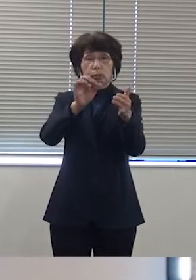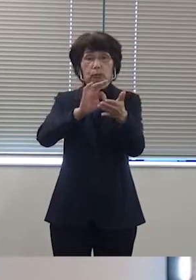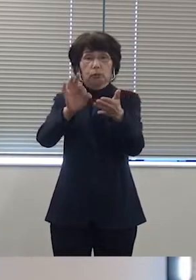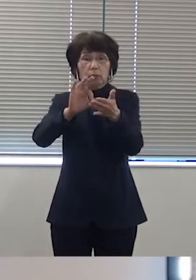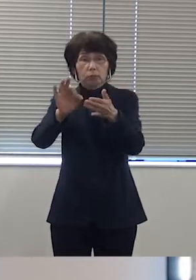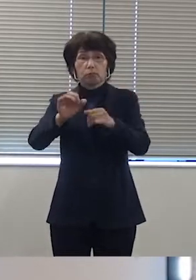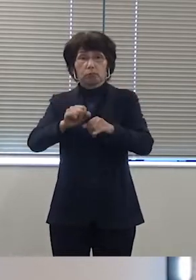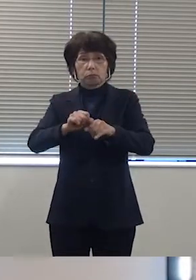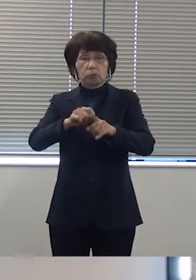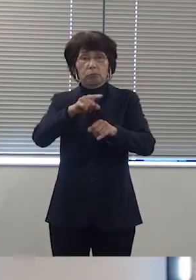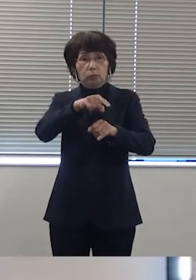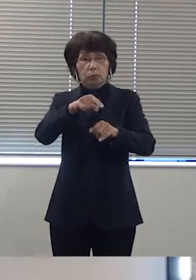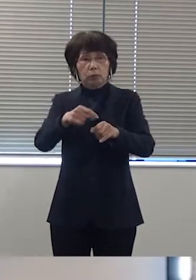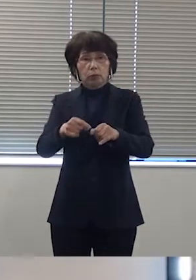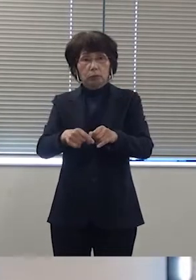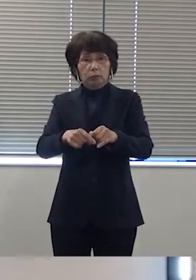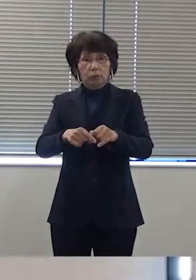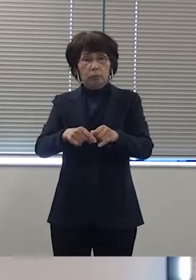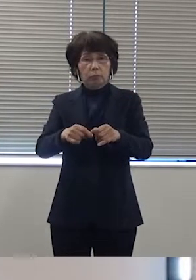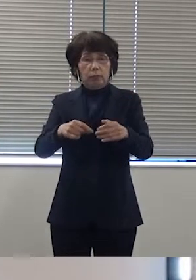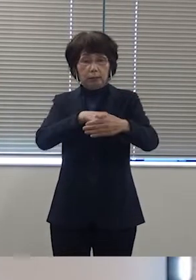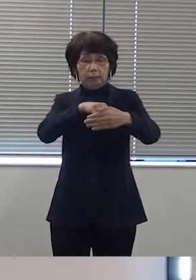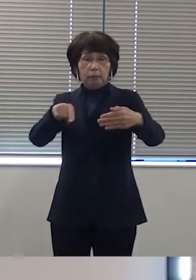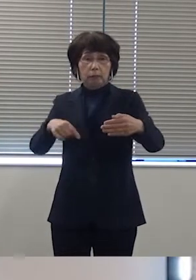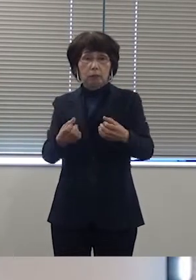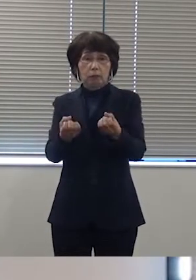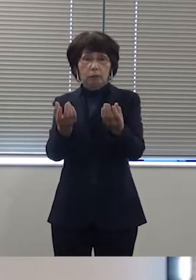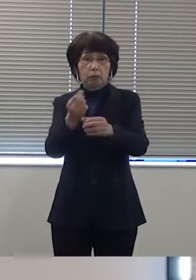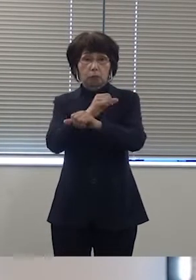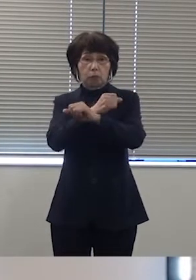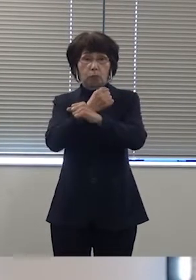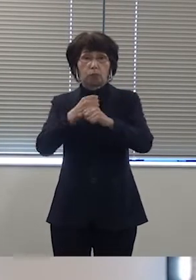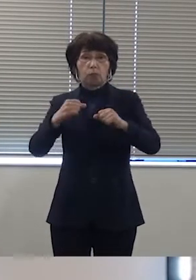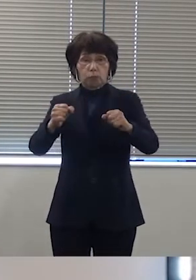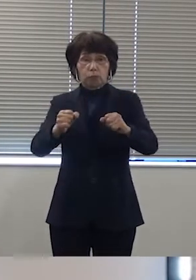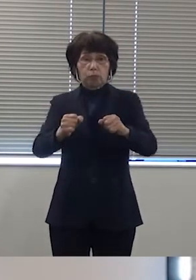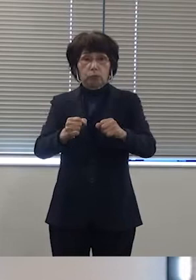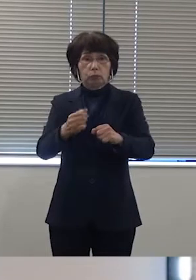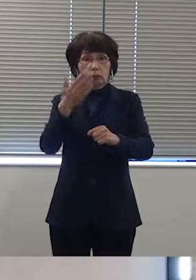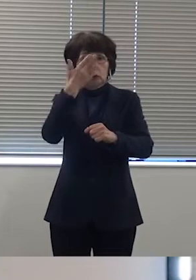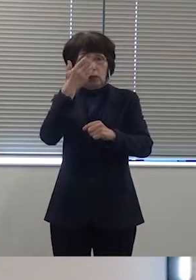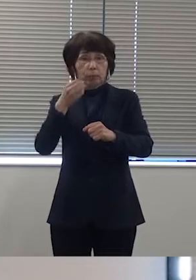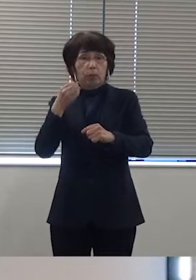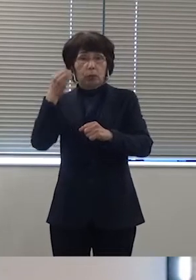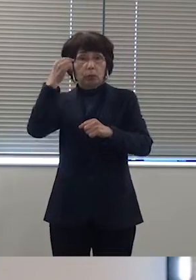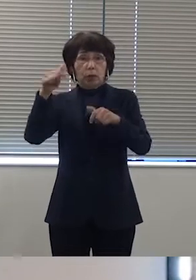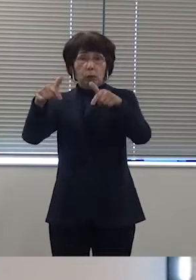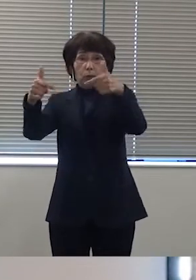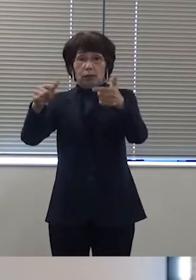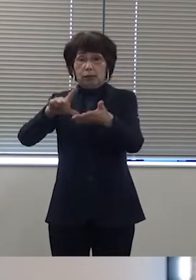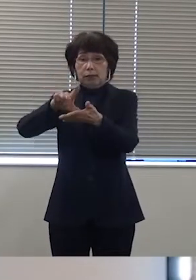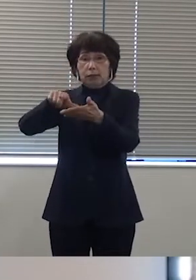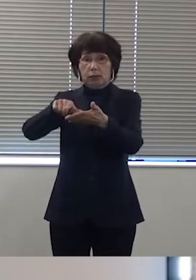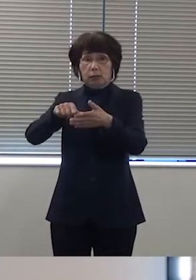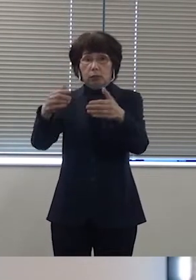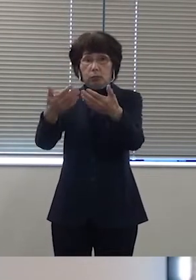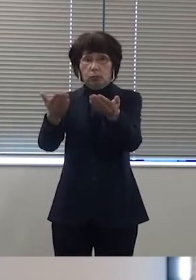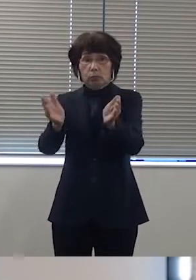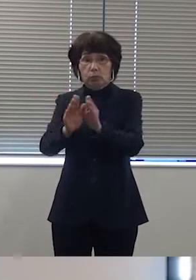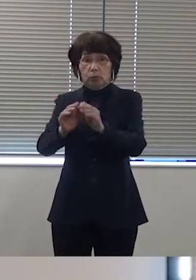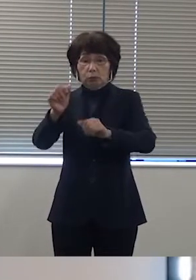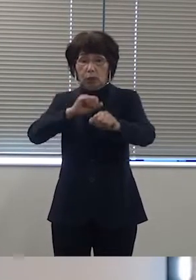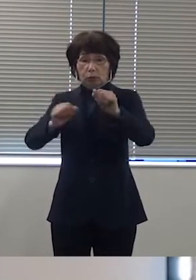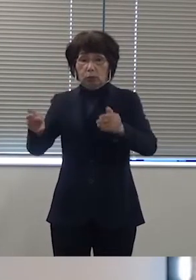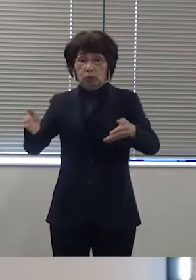、こちらは鏡梅の木地域の集落活動センターにIoT を活用した健康